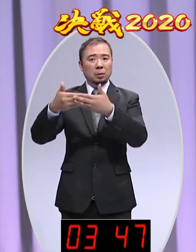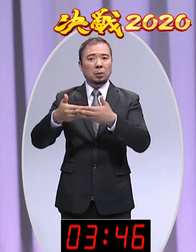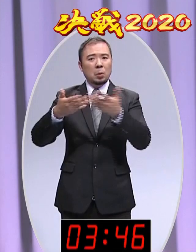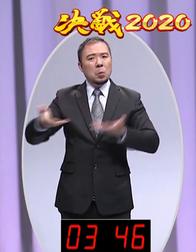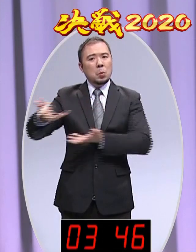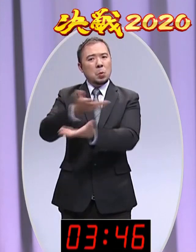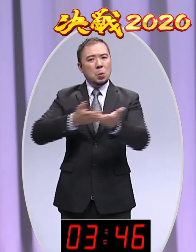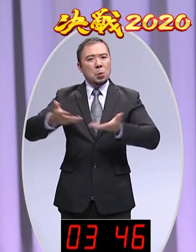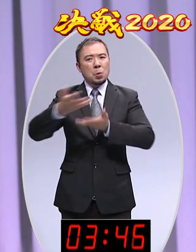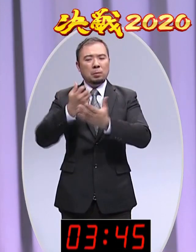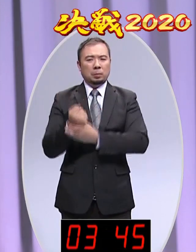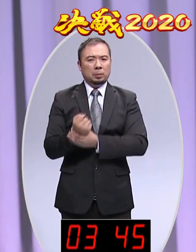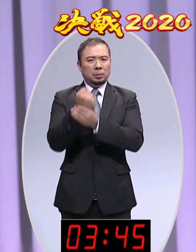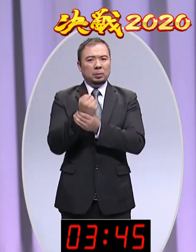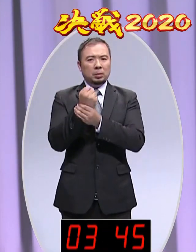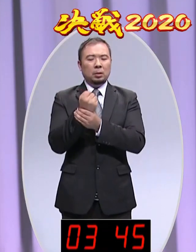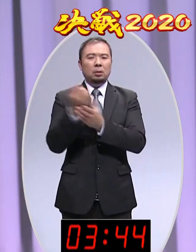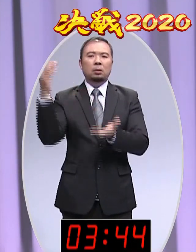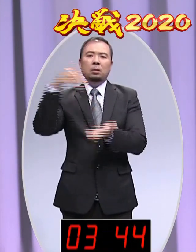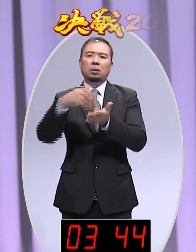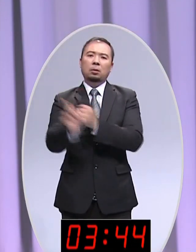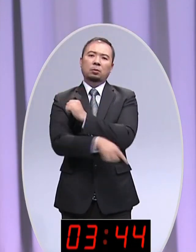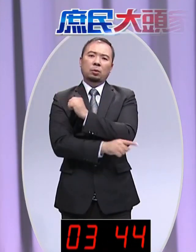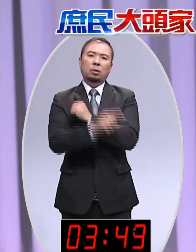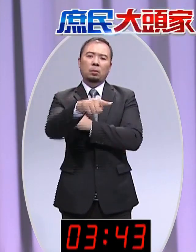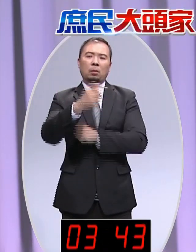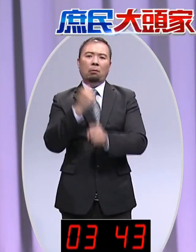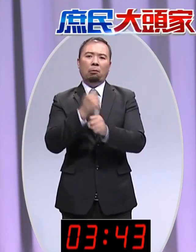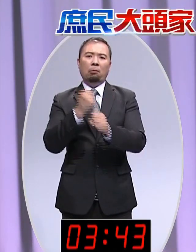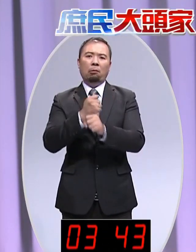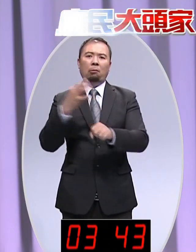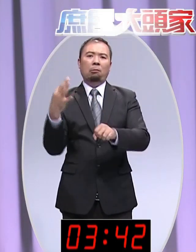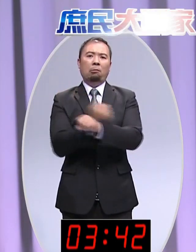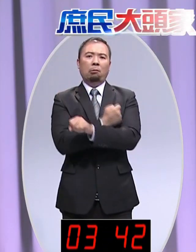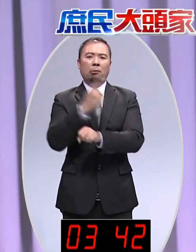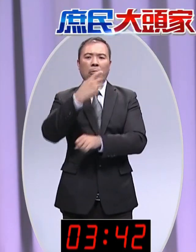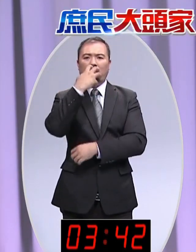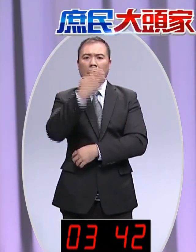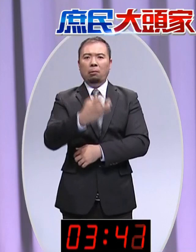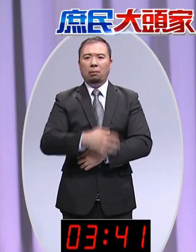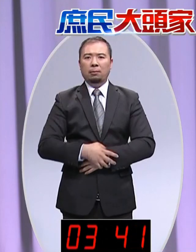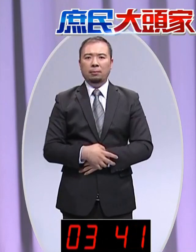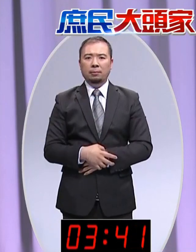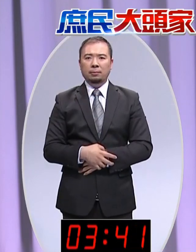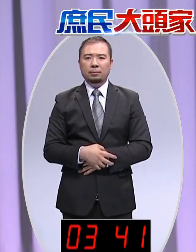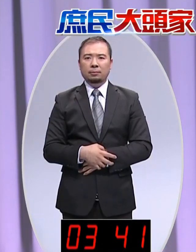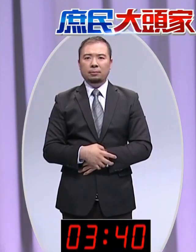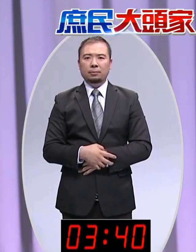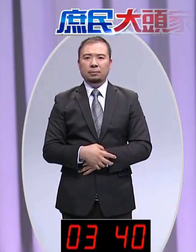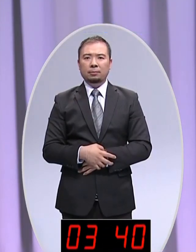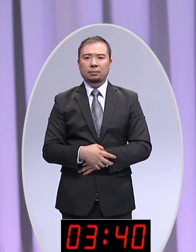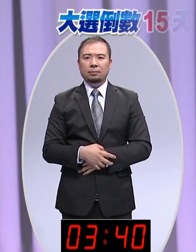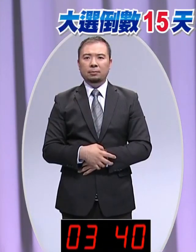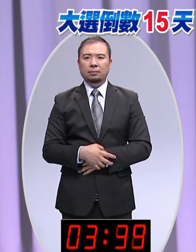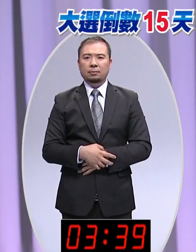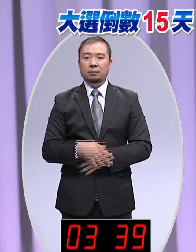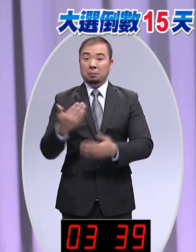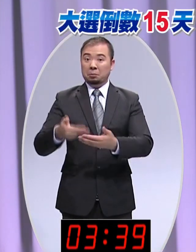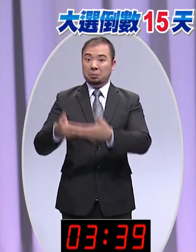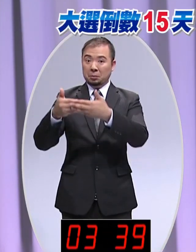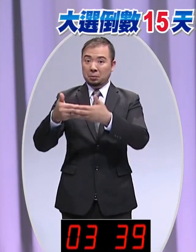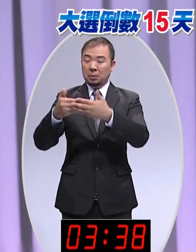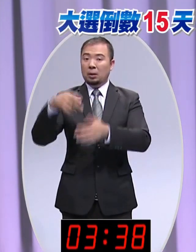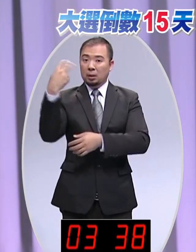交恶的牺牲品。对岸的领导人和各位 各位对岸的决策乡